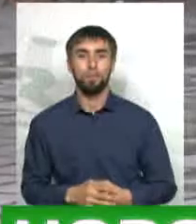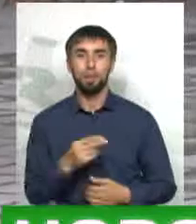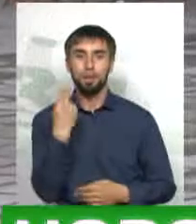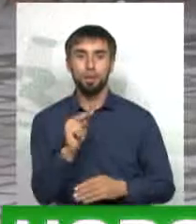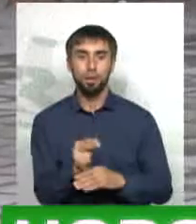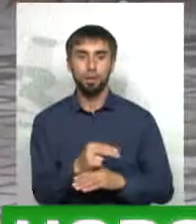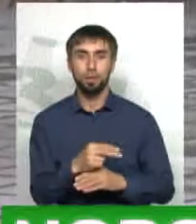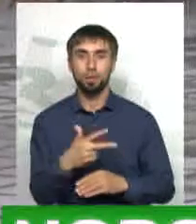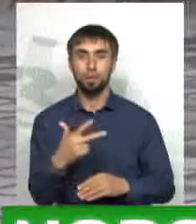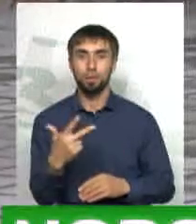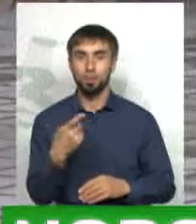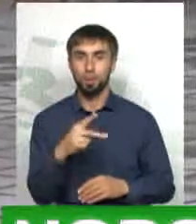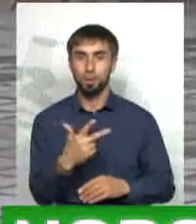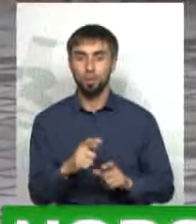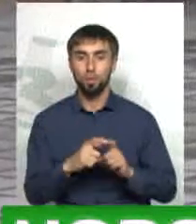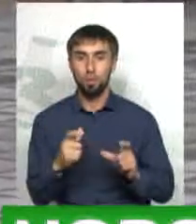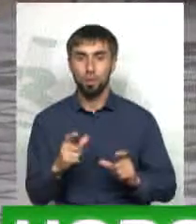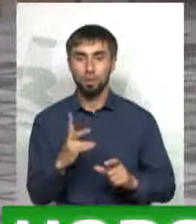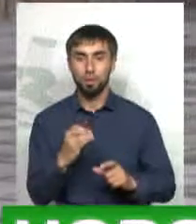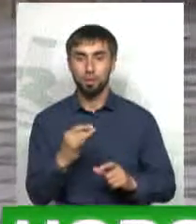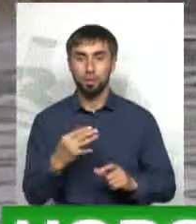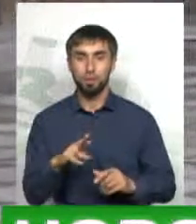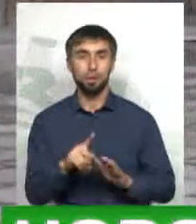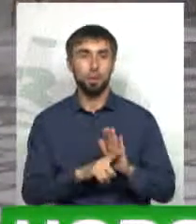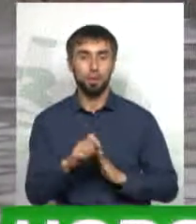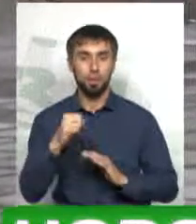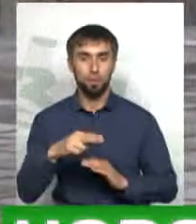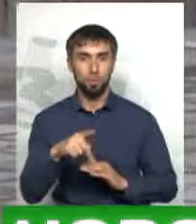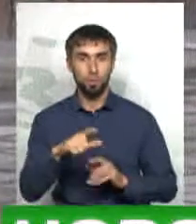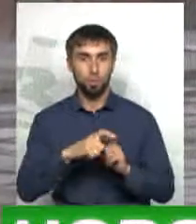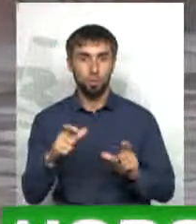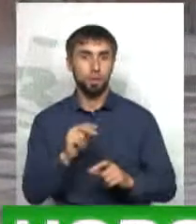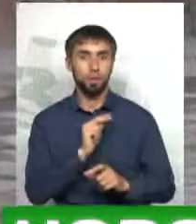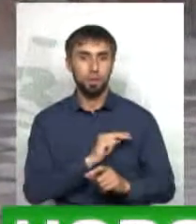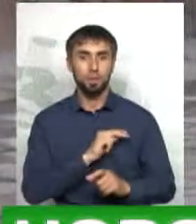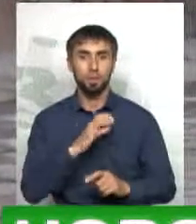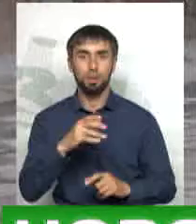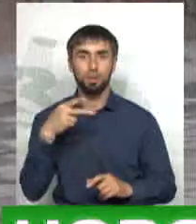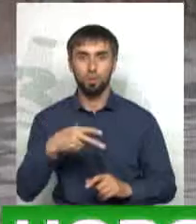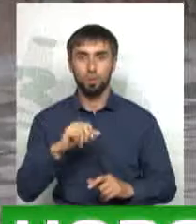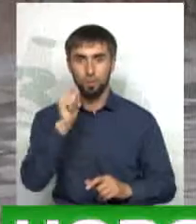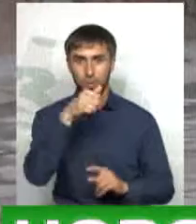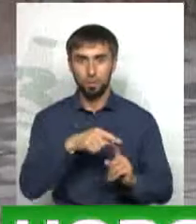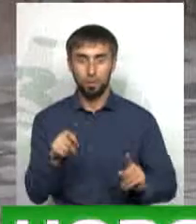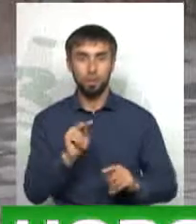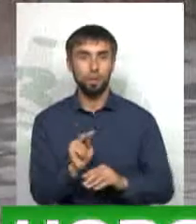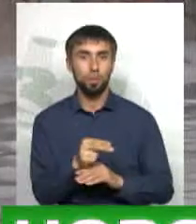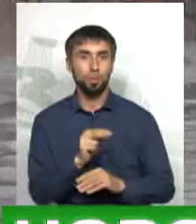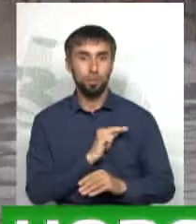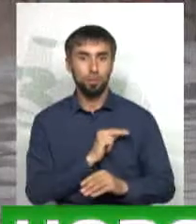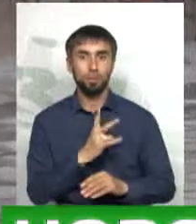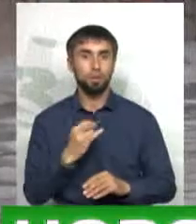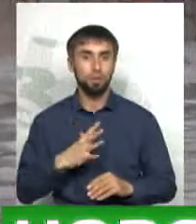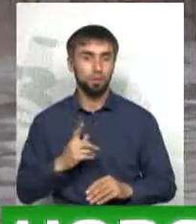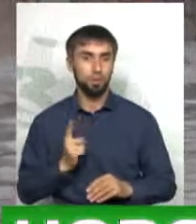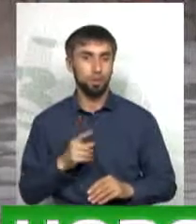Капитальный ремонт третьей Нестеровской школы начался в апреле. Образовательное учреждение функционирует с 2000 года. Ремонтных работ с